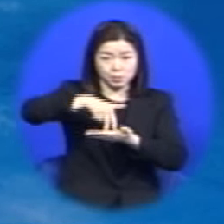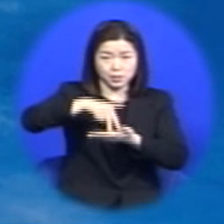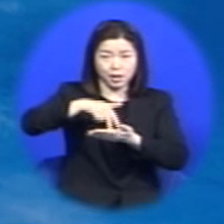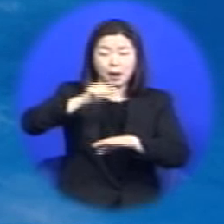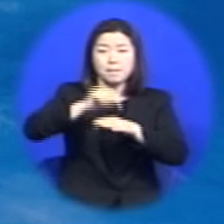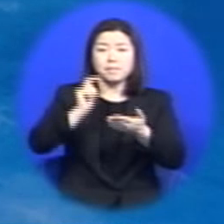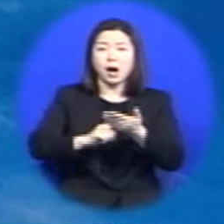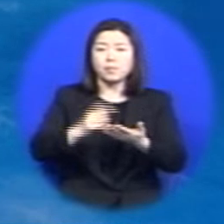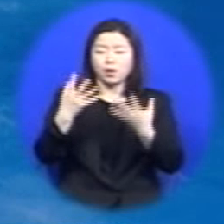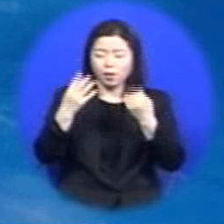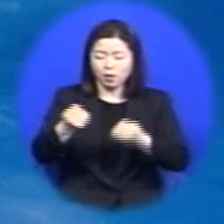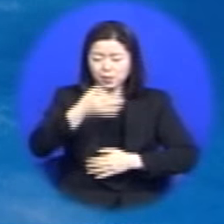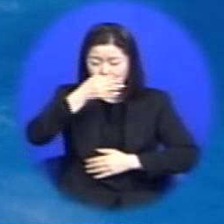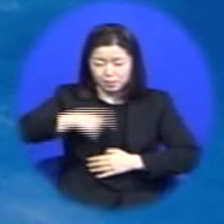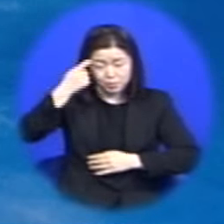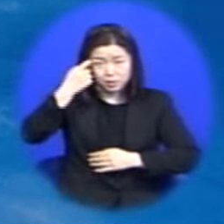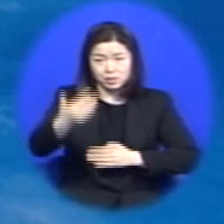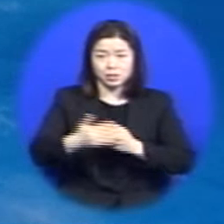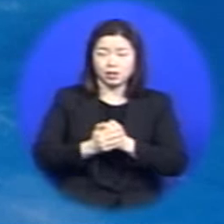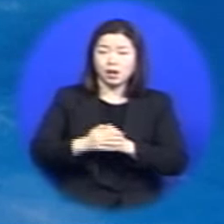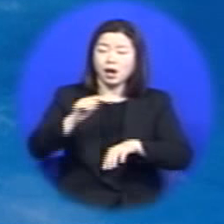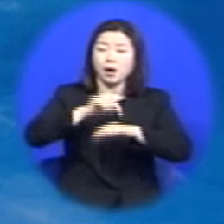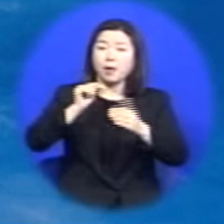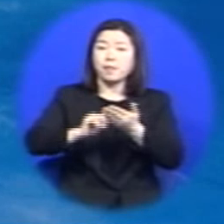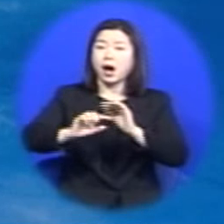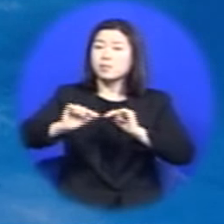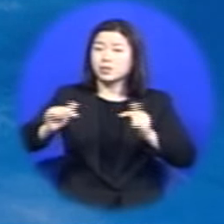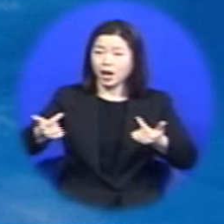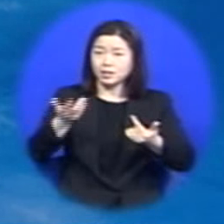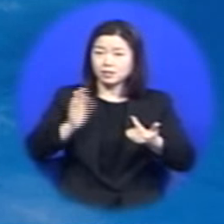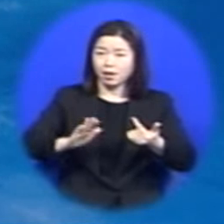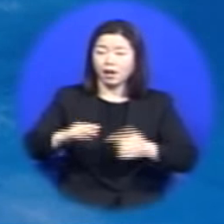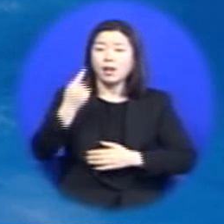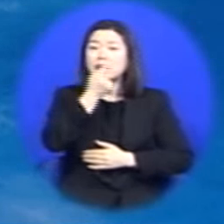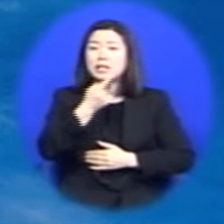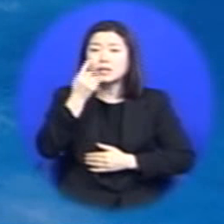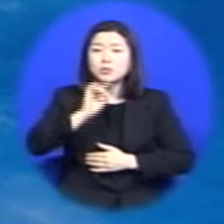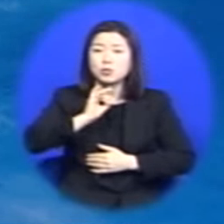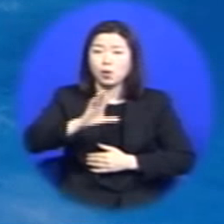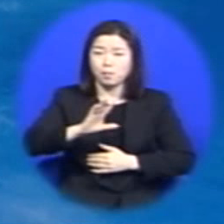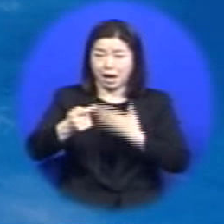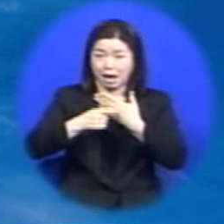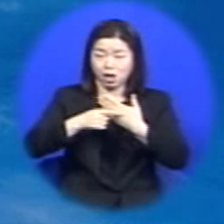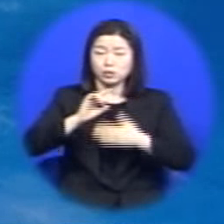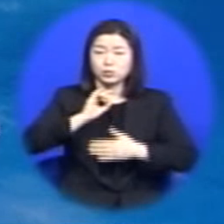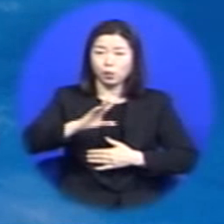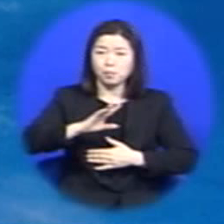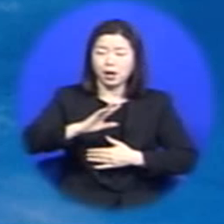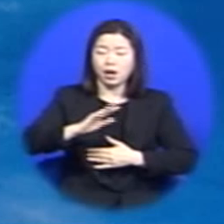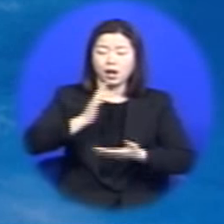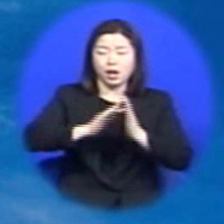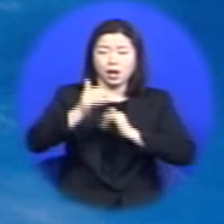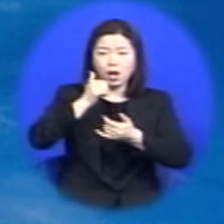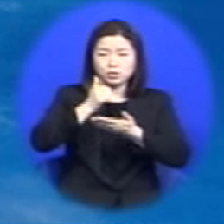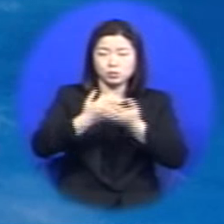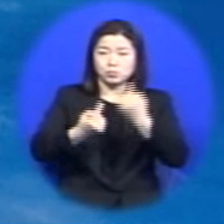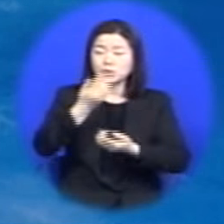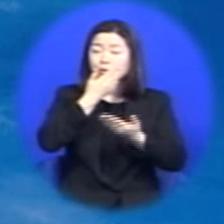힘드시겠습니까? 마음은 안 그런데 입술로만 주 예수보다 더 귀한 분은 없다고 이렇게 고백이